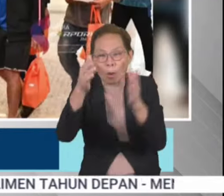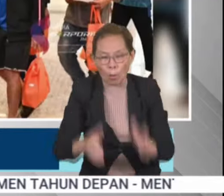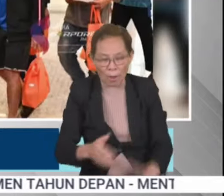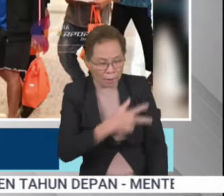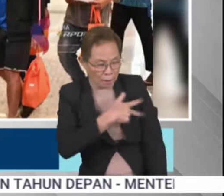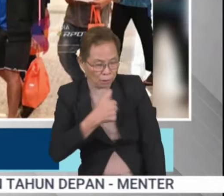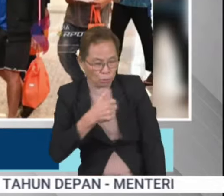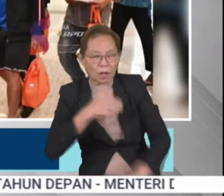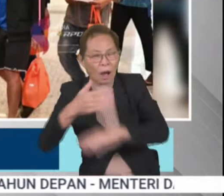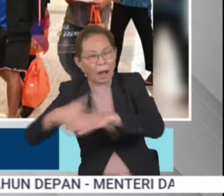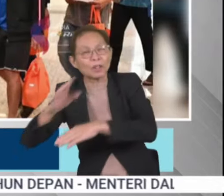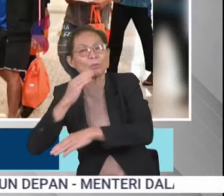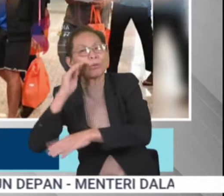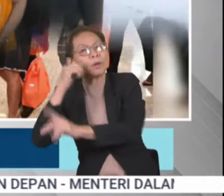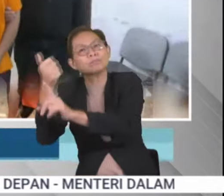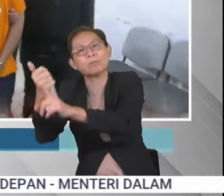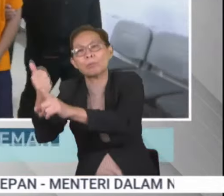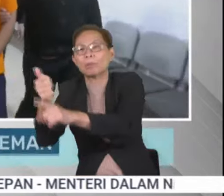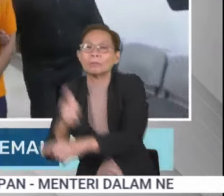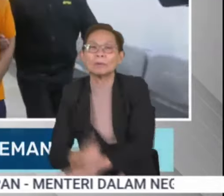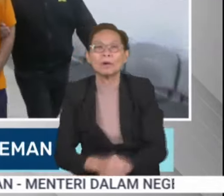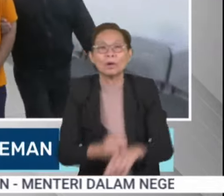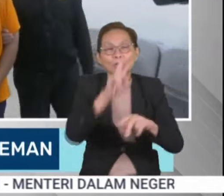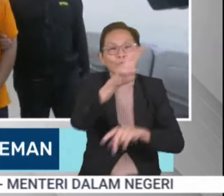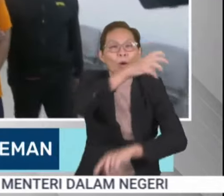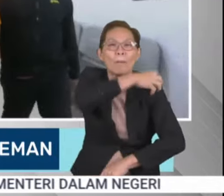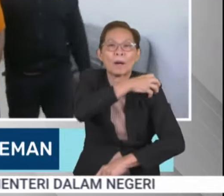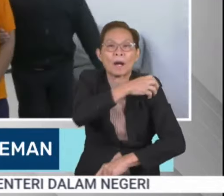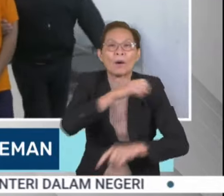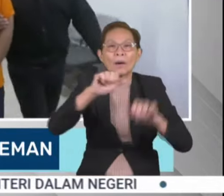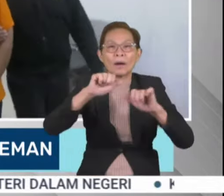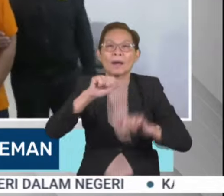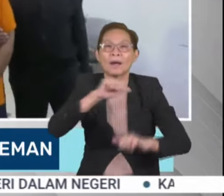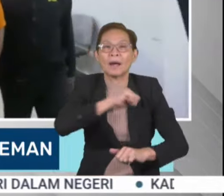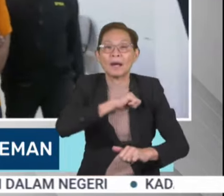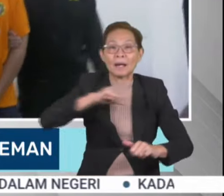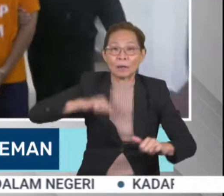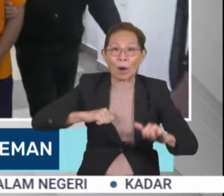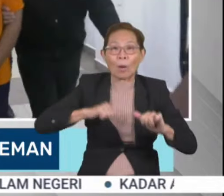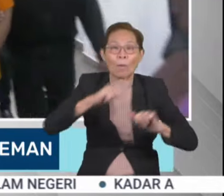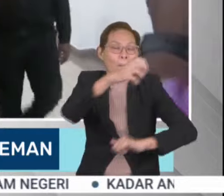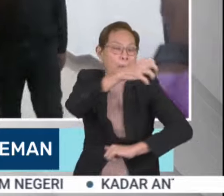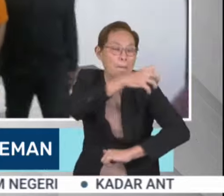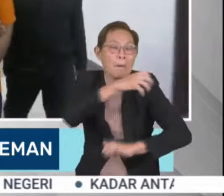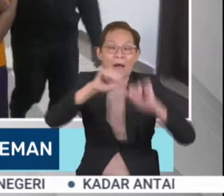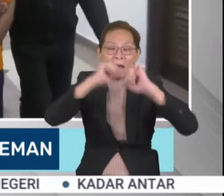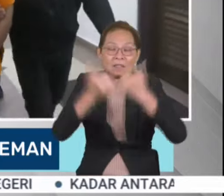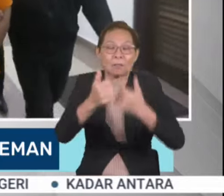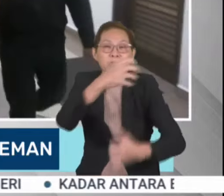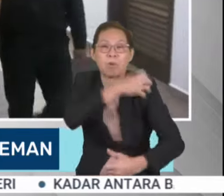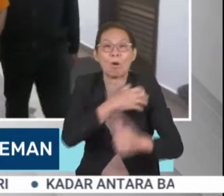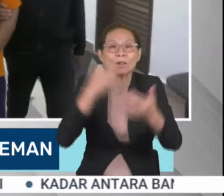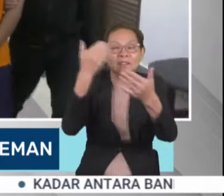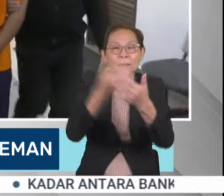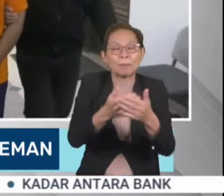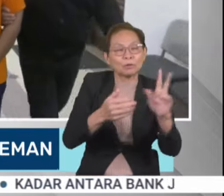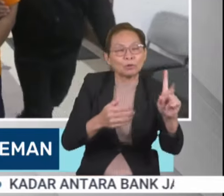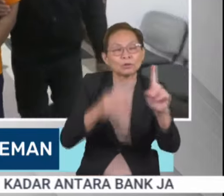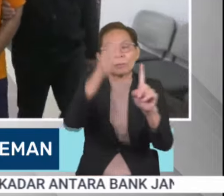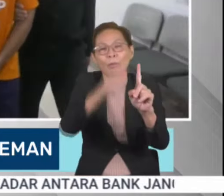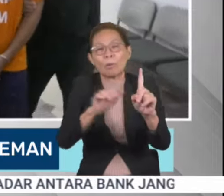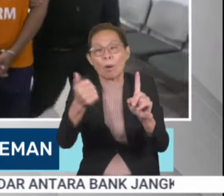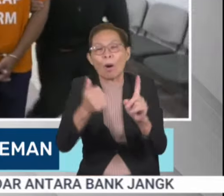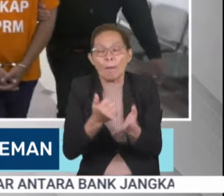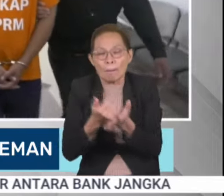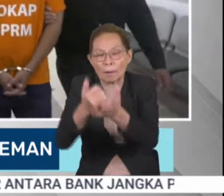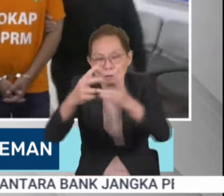warga Indonesia. Dua pegawai agensi penguat kuasa direman 3 hari sehingga 21 Oktober bagi membantu siasatan